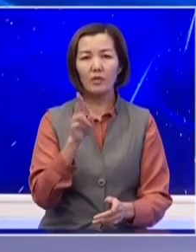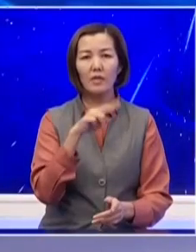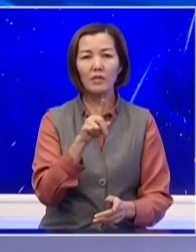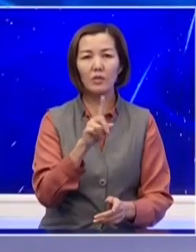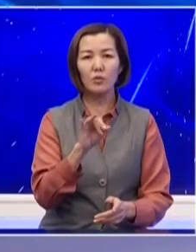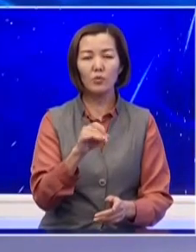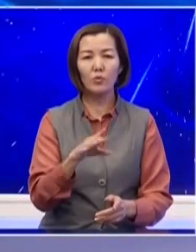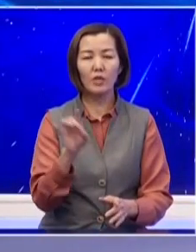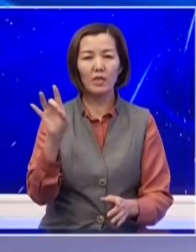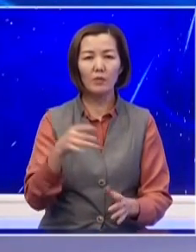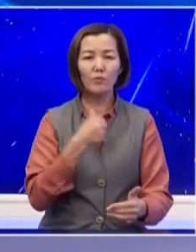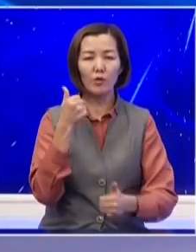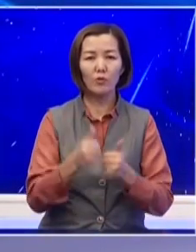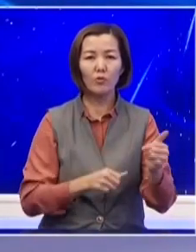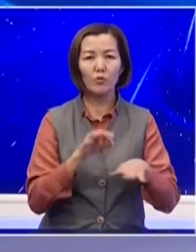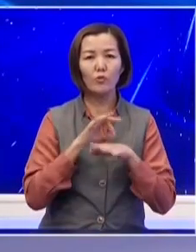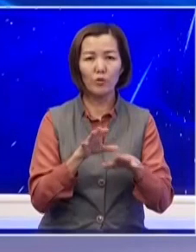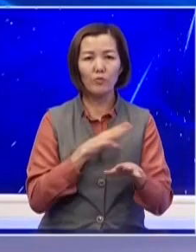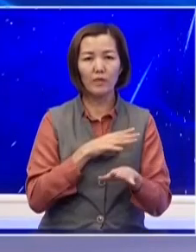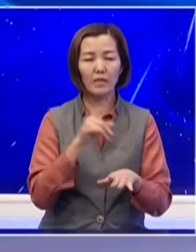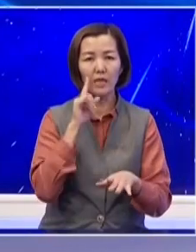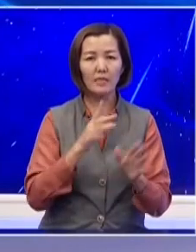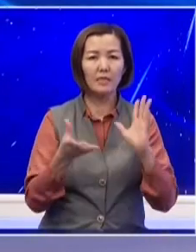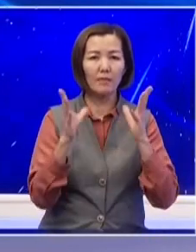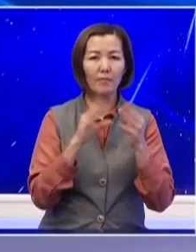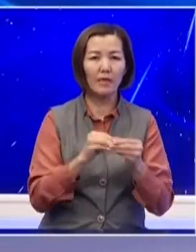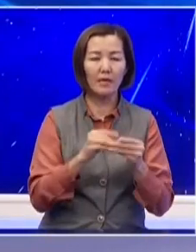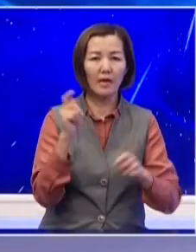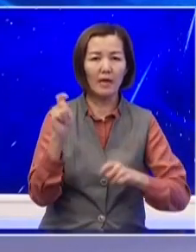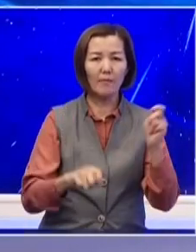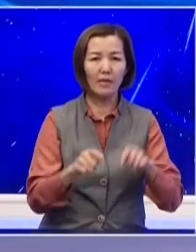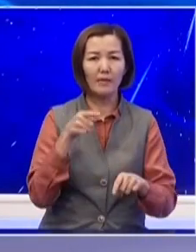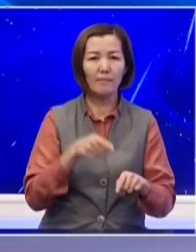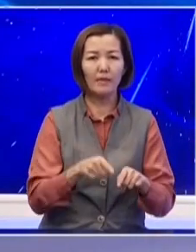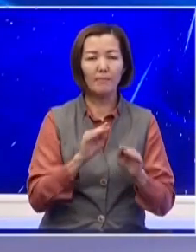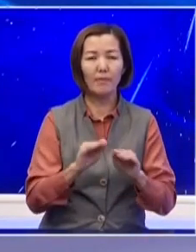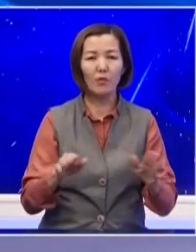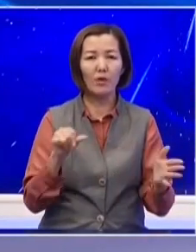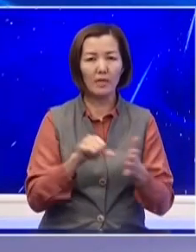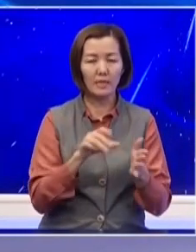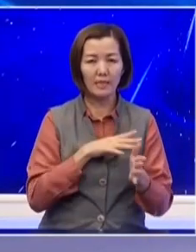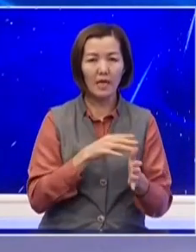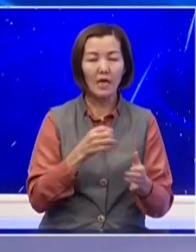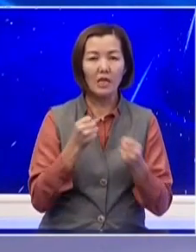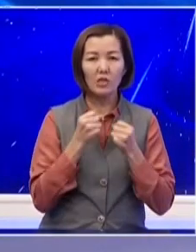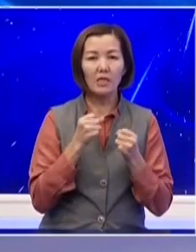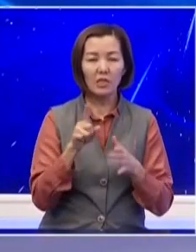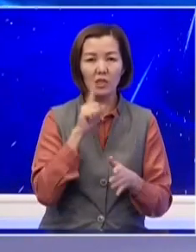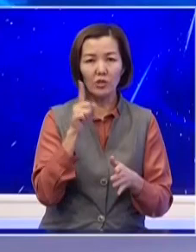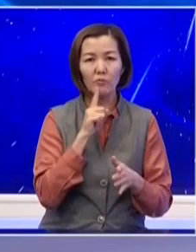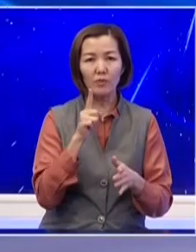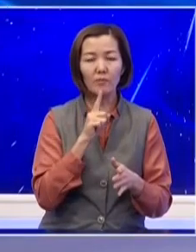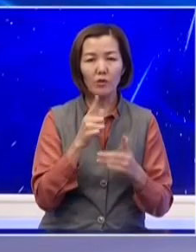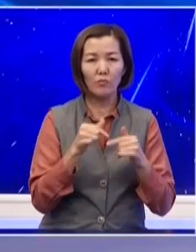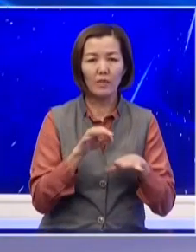Талдықорғанда дзюдодан республикалық турнир өтіп жатыр. Оған еліміздің барлық аймағынан мыңнан аса балуан келген. Жарыс жасөспірімдер